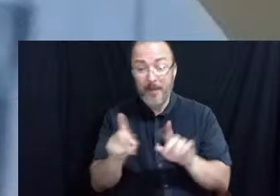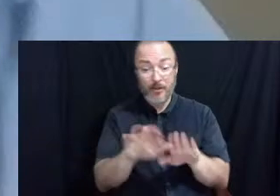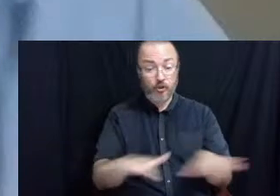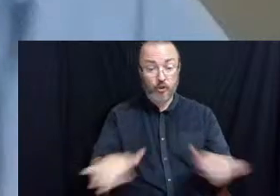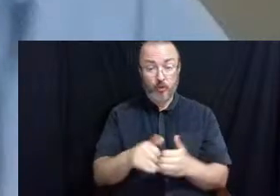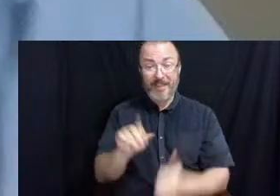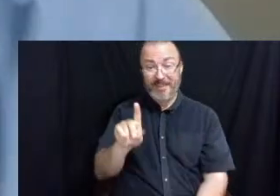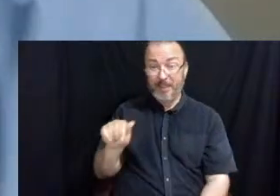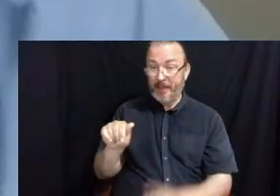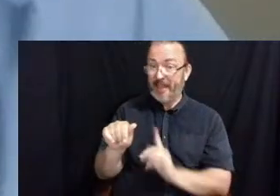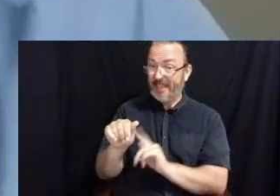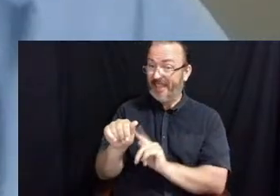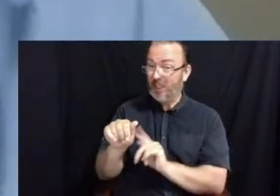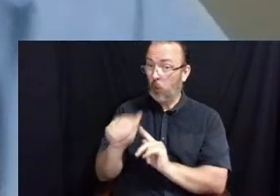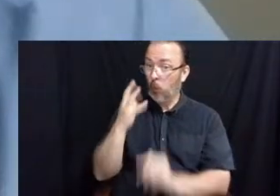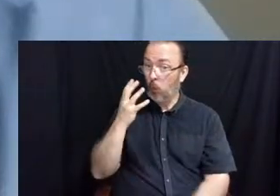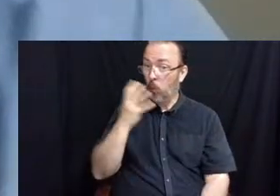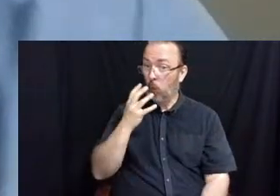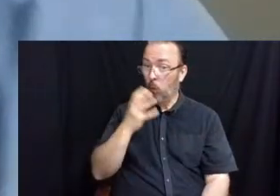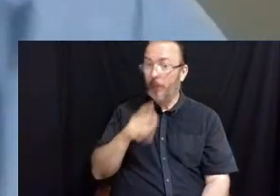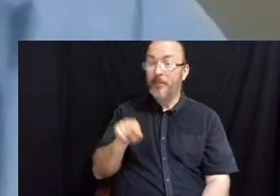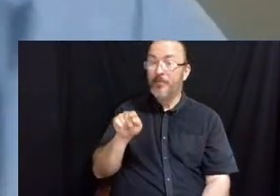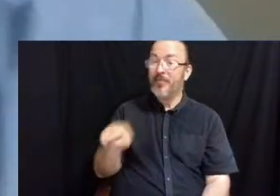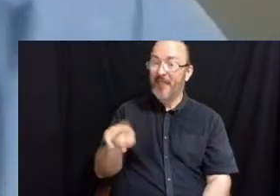en particulier,